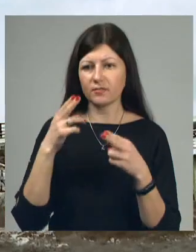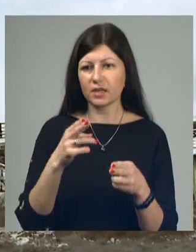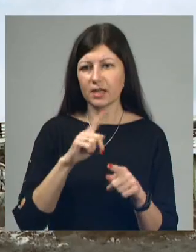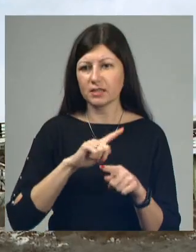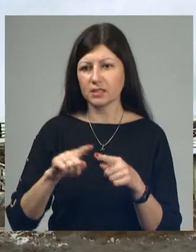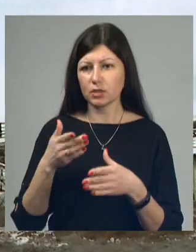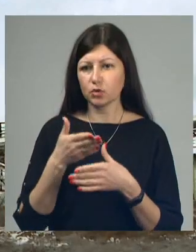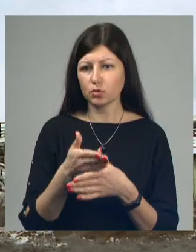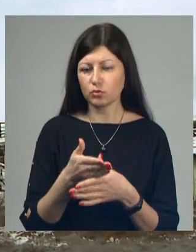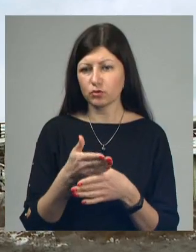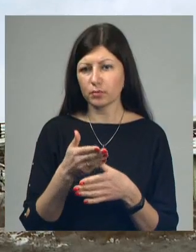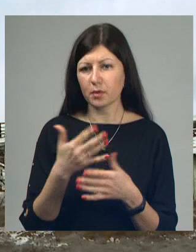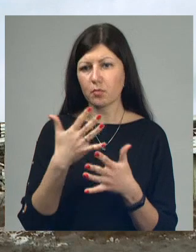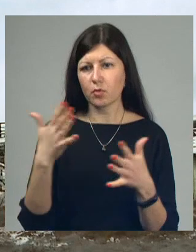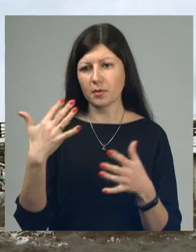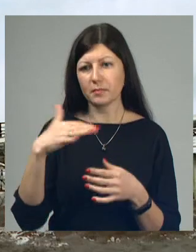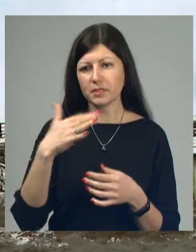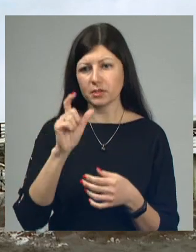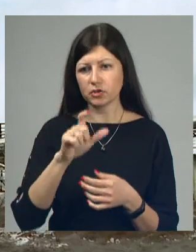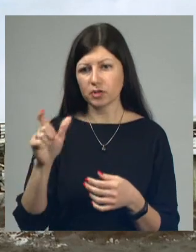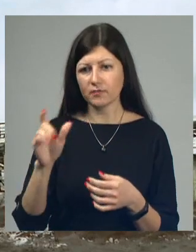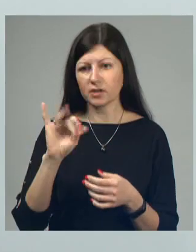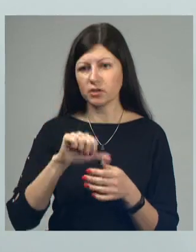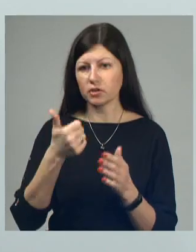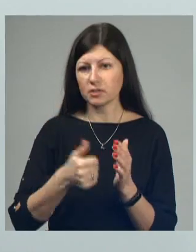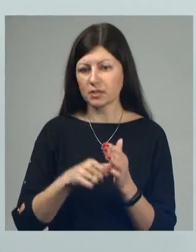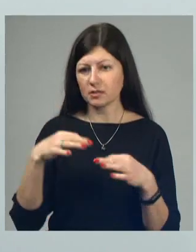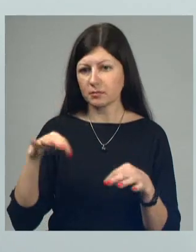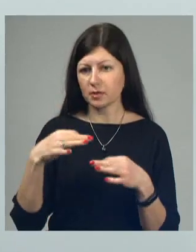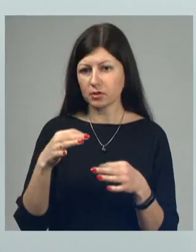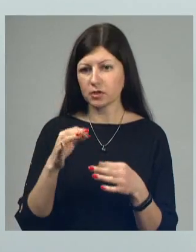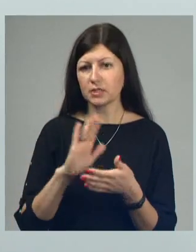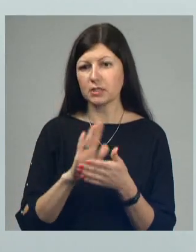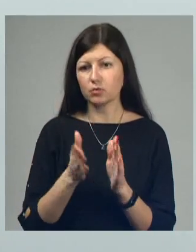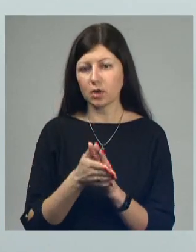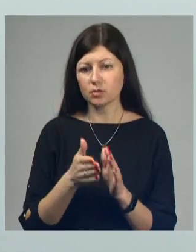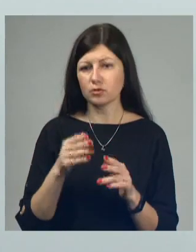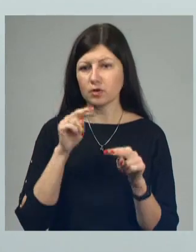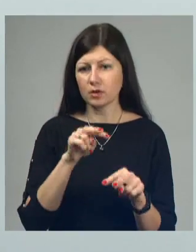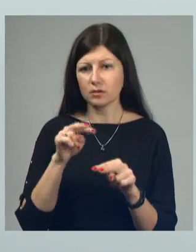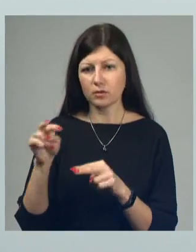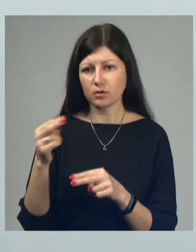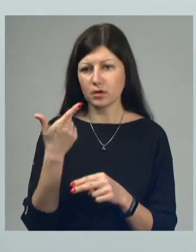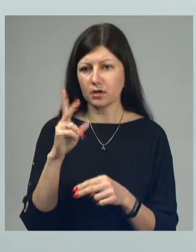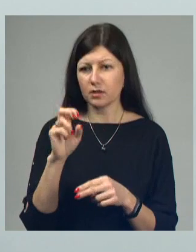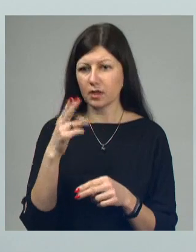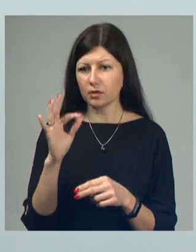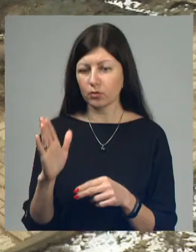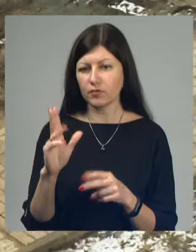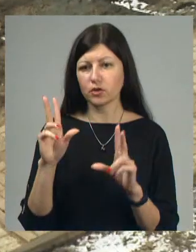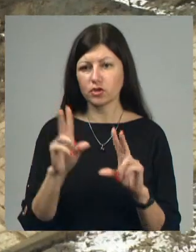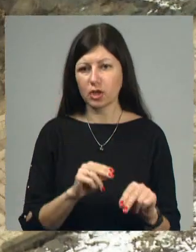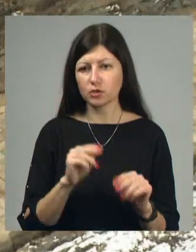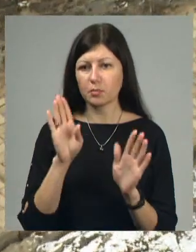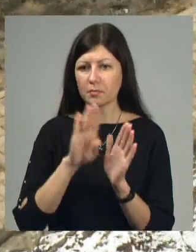службы, более 50 человек и 16 единиц техники. Ситуацию взял под контроль Вячеслав Гладков. К счастью, обошлось без